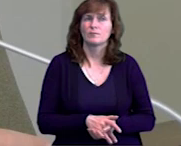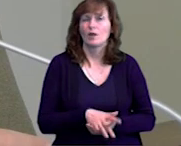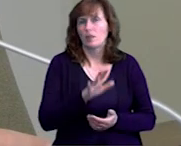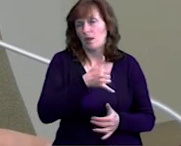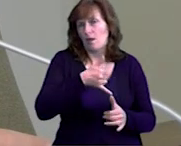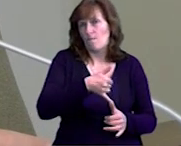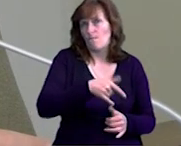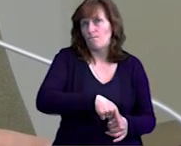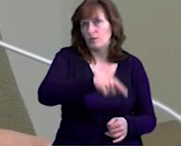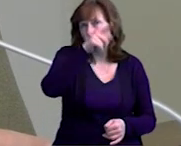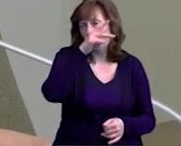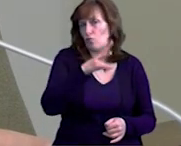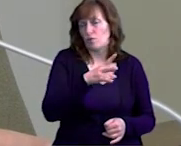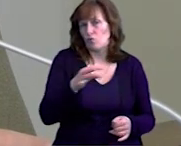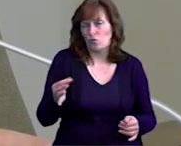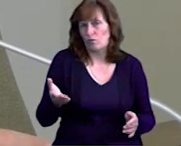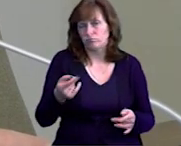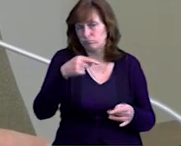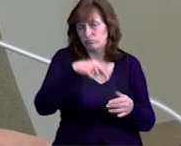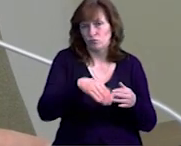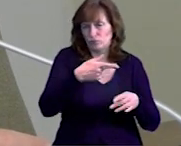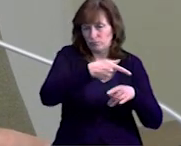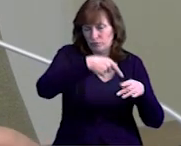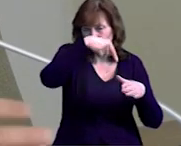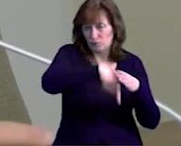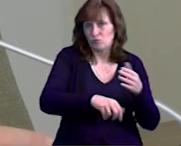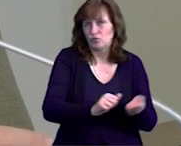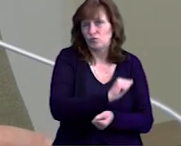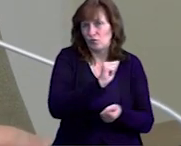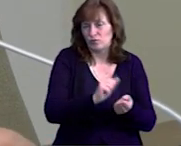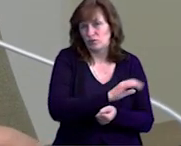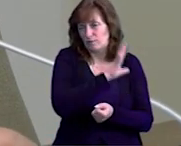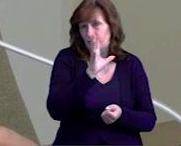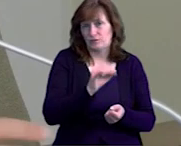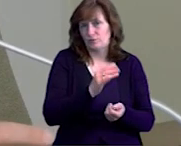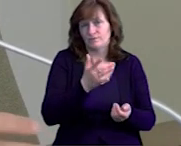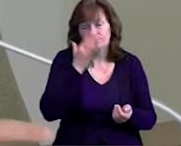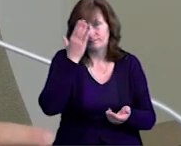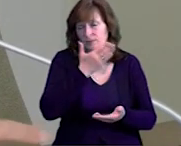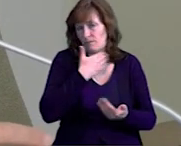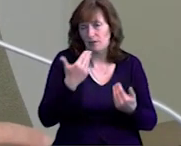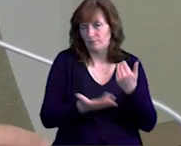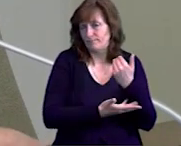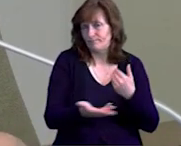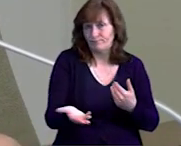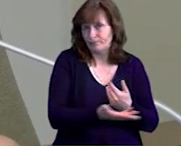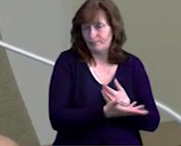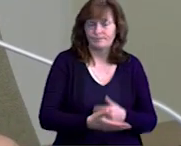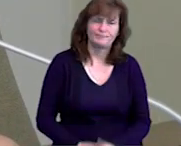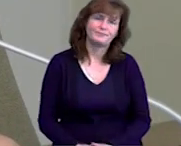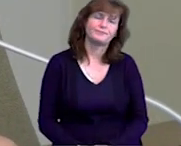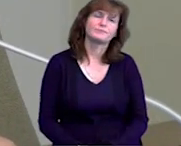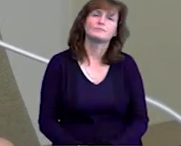Да, вони високі, там, ну, вони практично були напівзасохші, без гілок там, і толку з них,